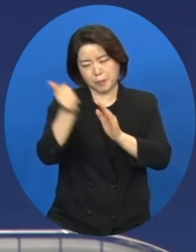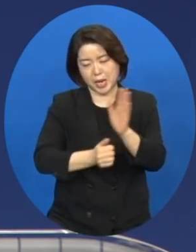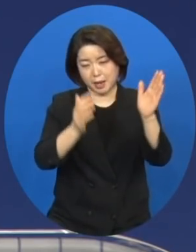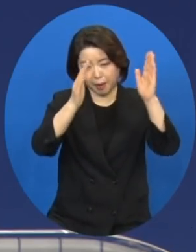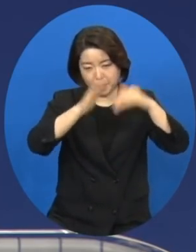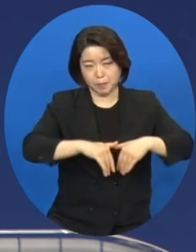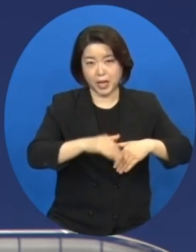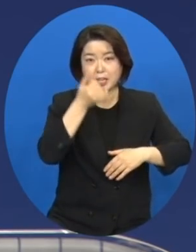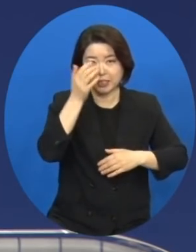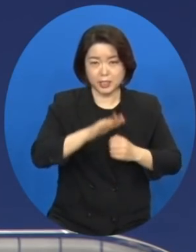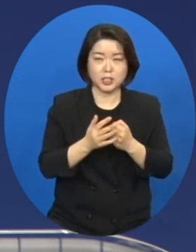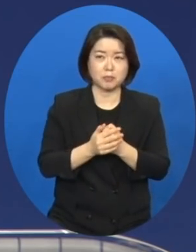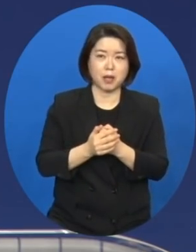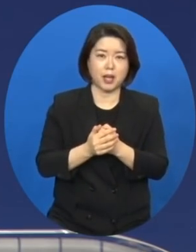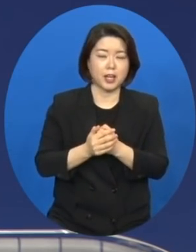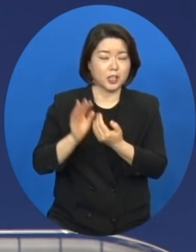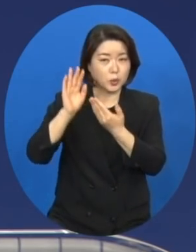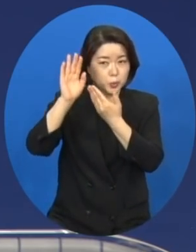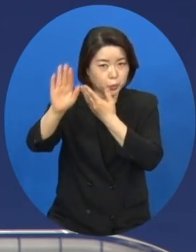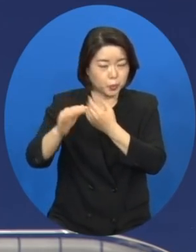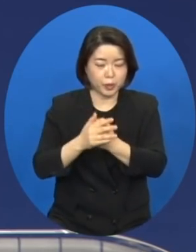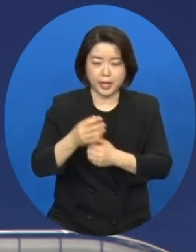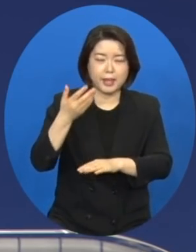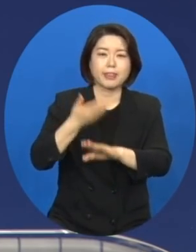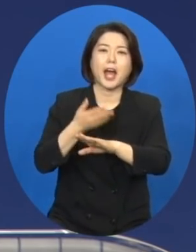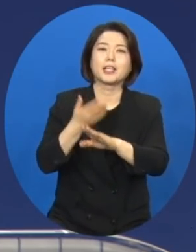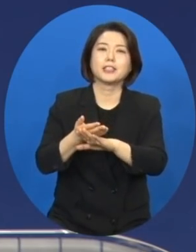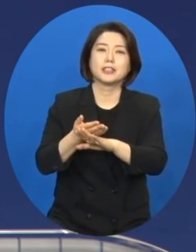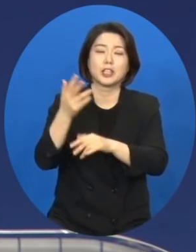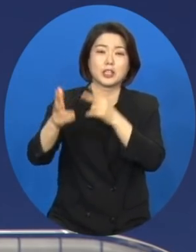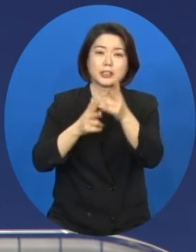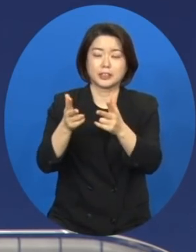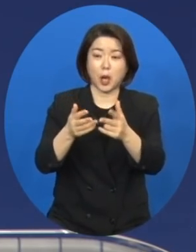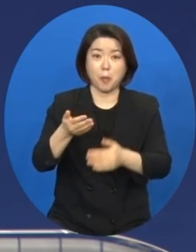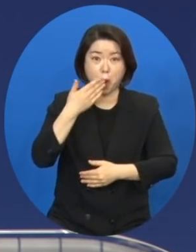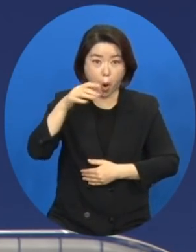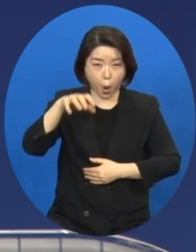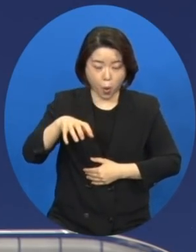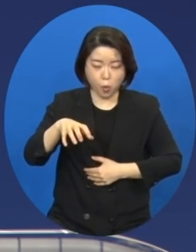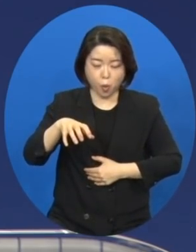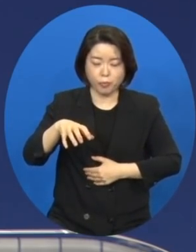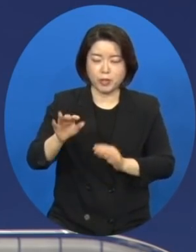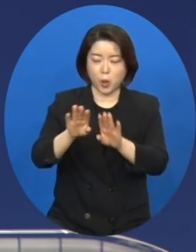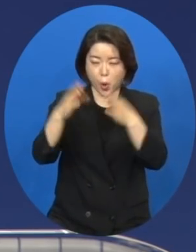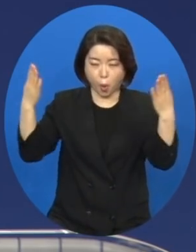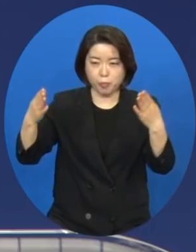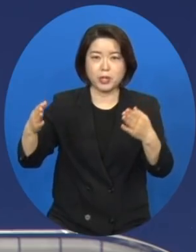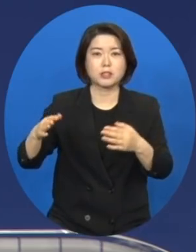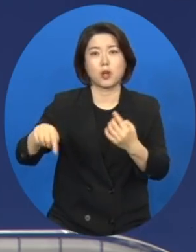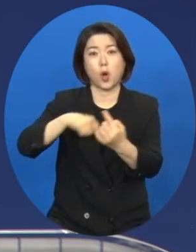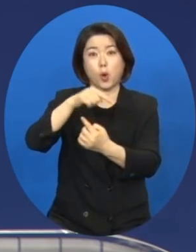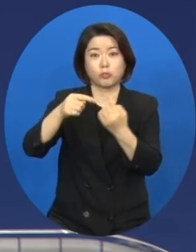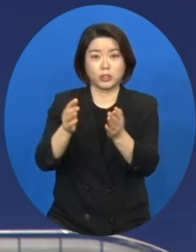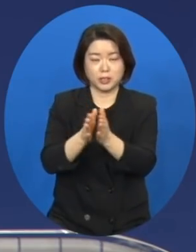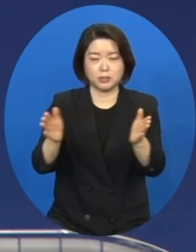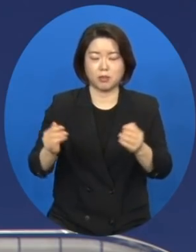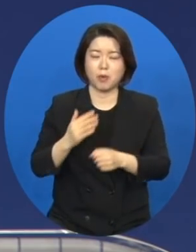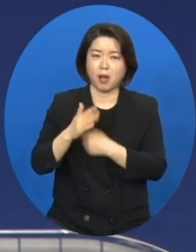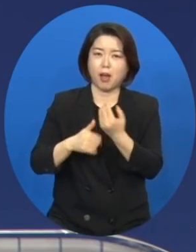전에 다시 레스토랑을, 이제 다른 사업을 오픈을 해서 운영을 시작했습니다. 하나님의 참